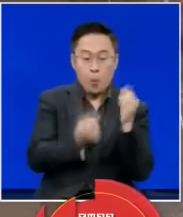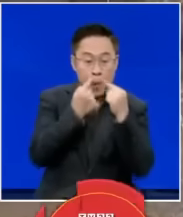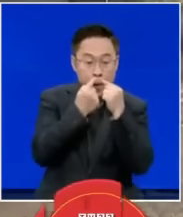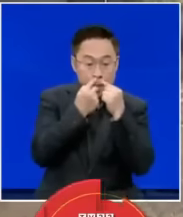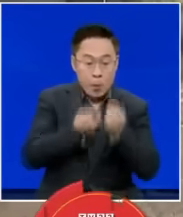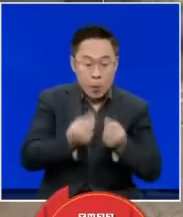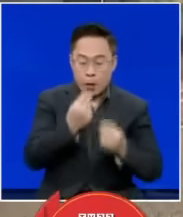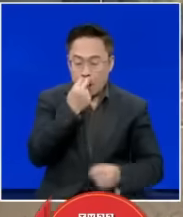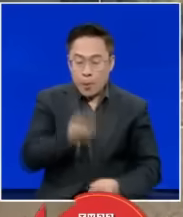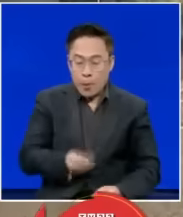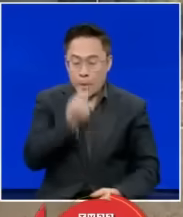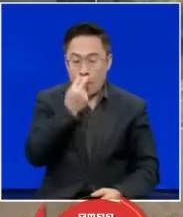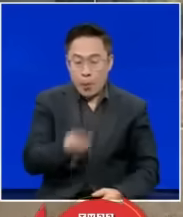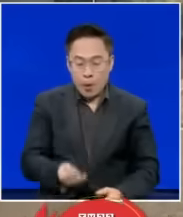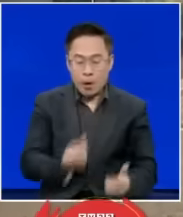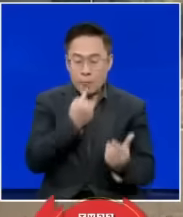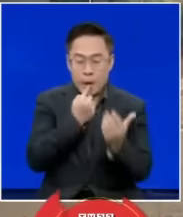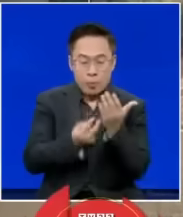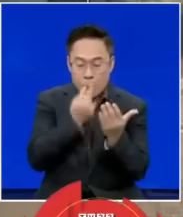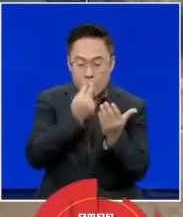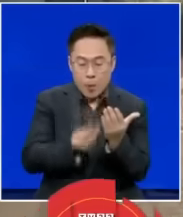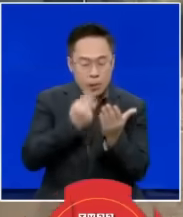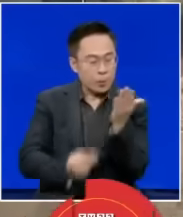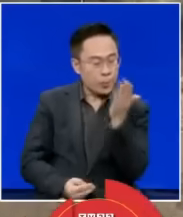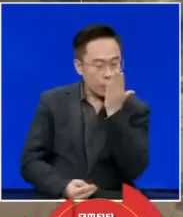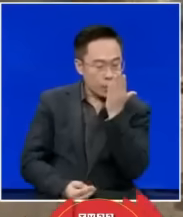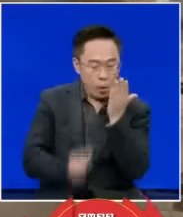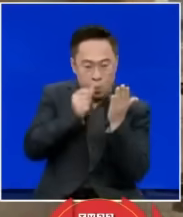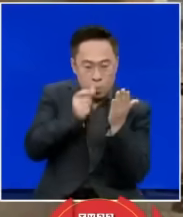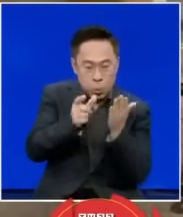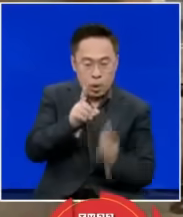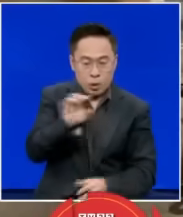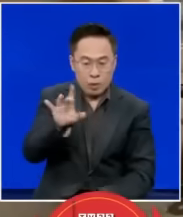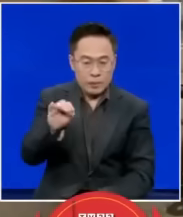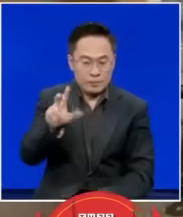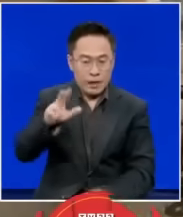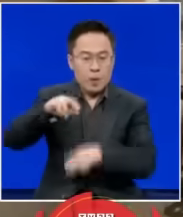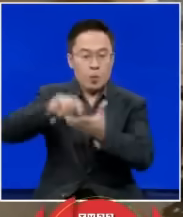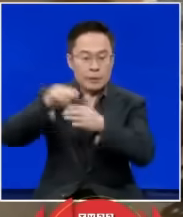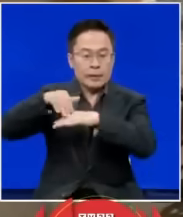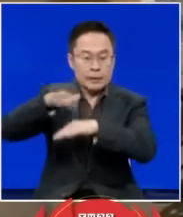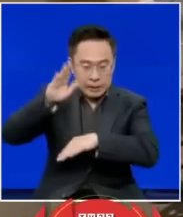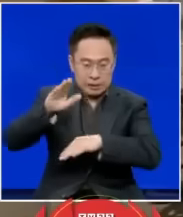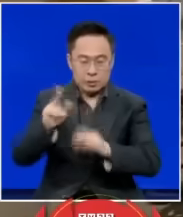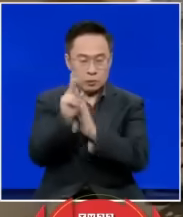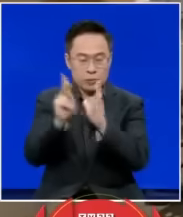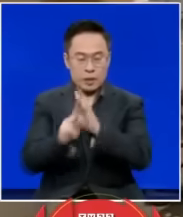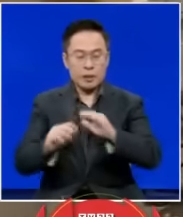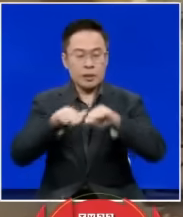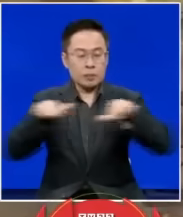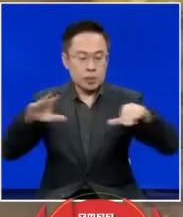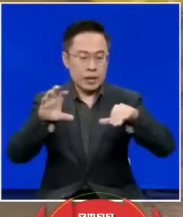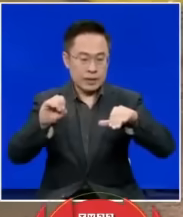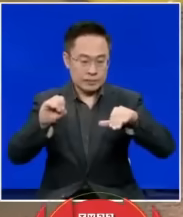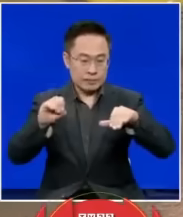ได้183มิลลิกรัมเปอร์เซ็นต์ก็เลยโดนนะฮะแจ้งข้อกล่าวหาว่าขับรถในขณะเมาสุราหรือเมาอย่างอื่นฝ่